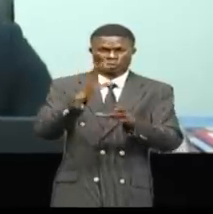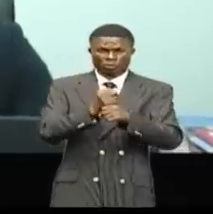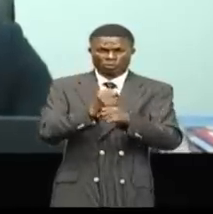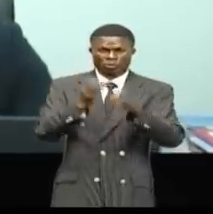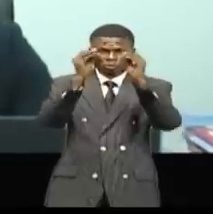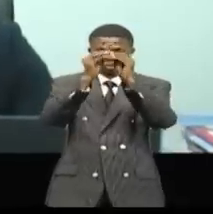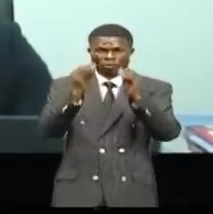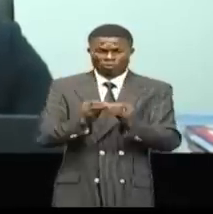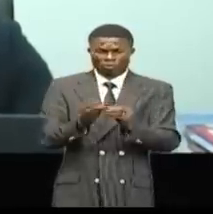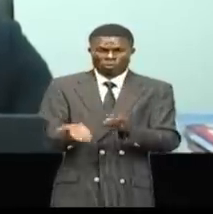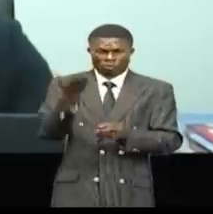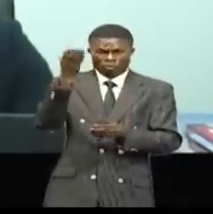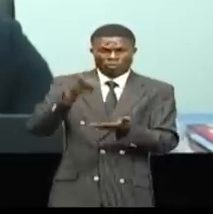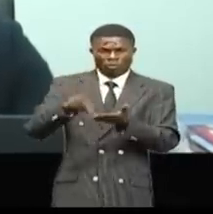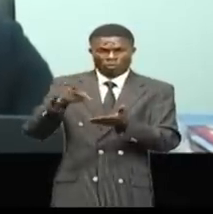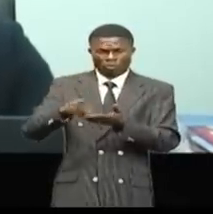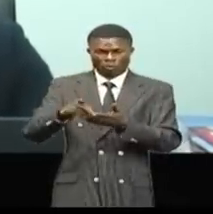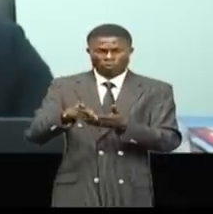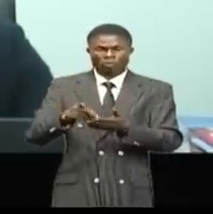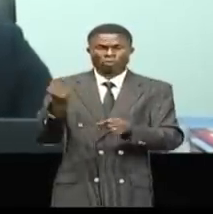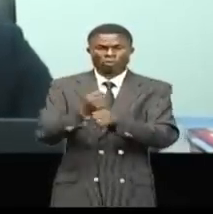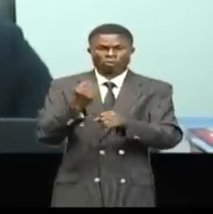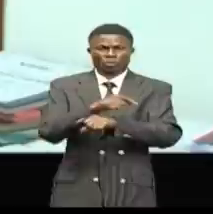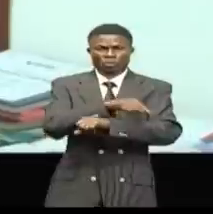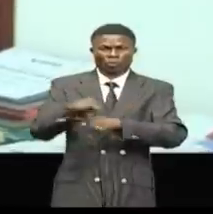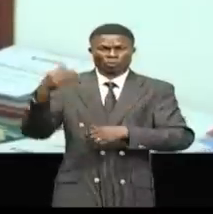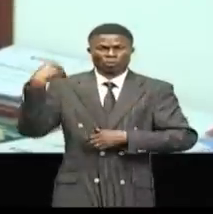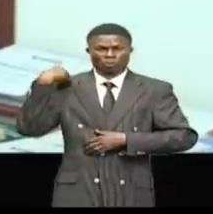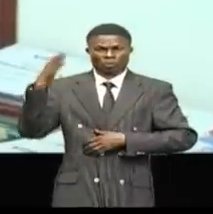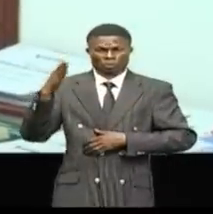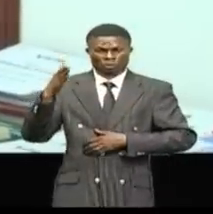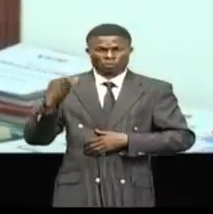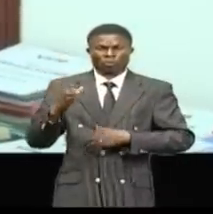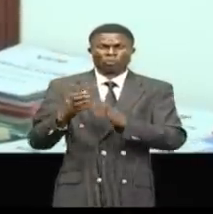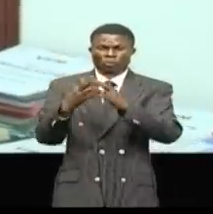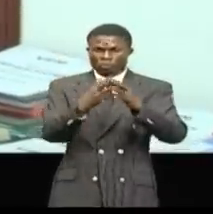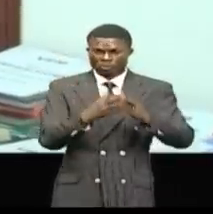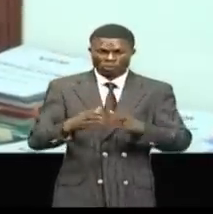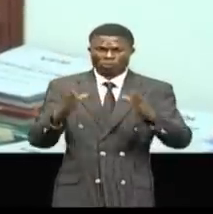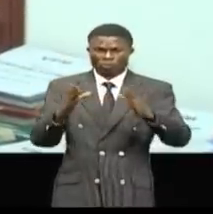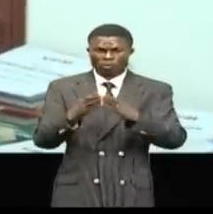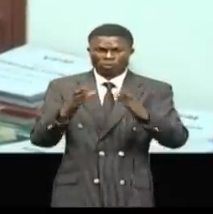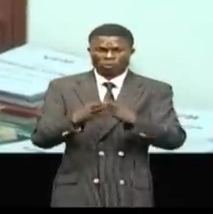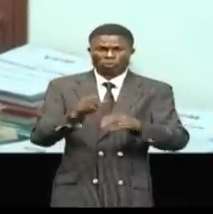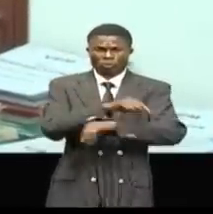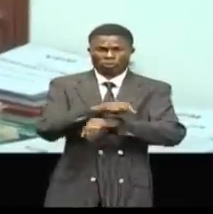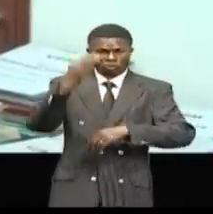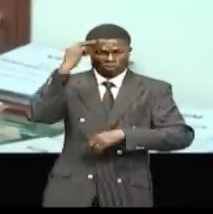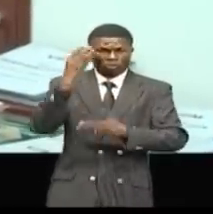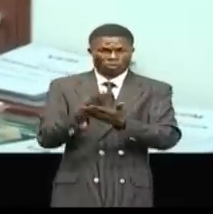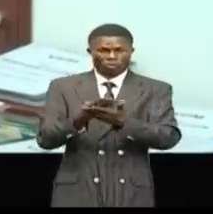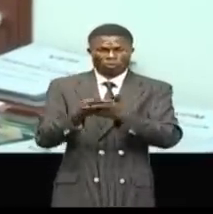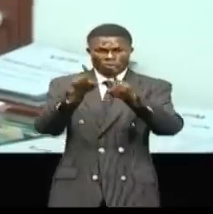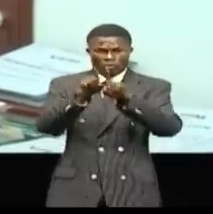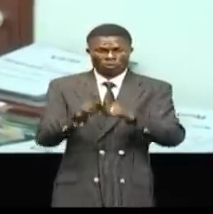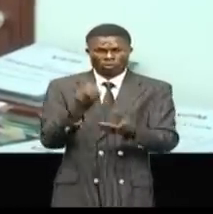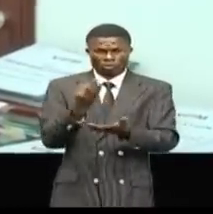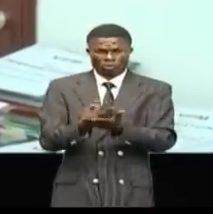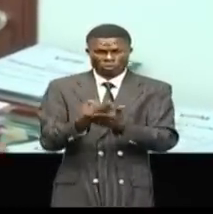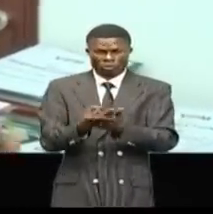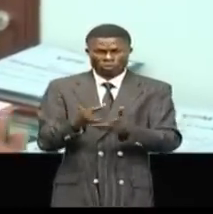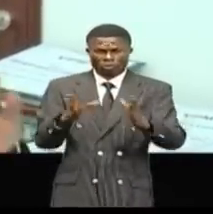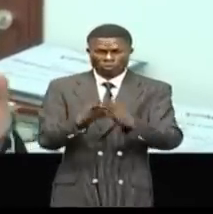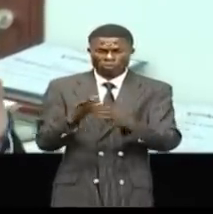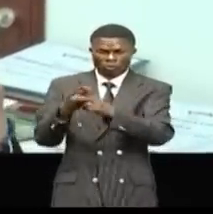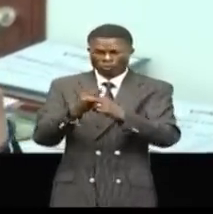la masse salariale des agents des services publics de l'État en collaboration avec les ministères du budget et des finances et sous la